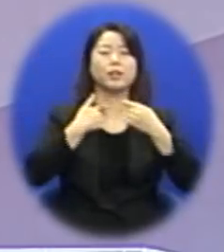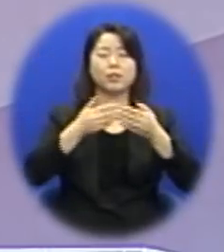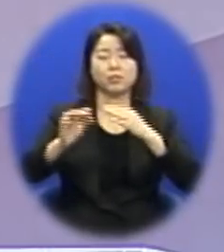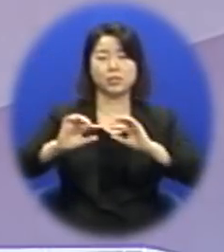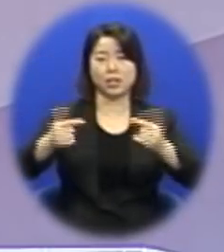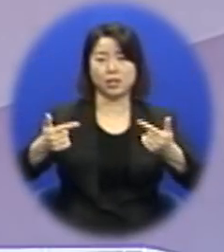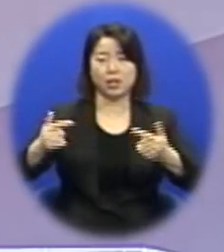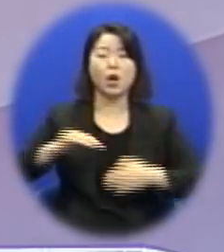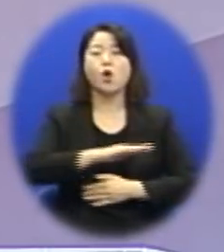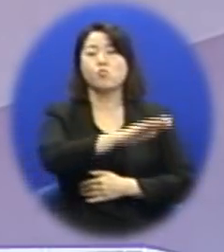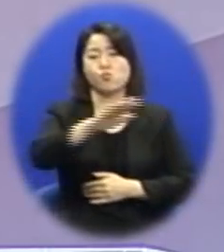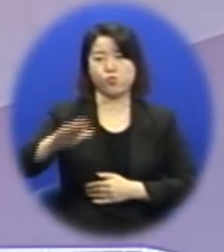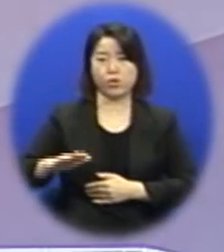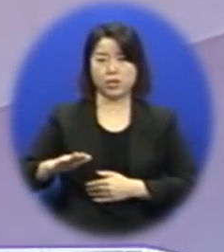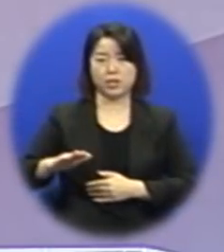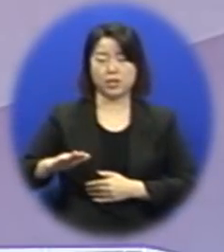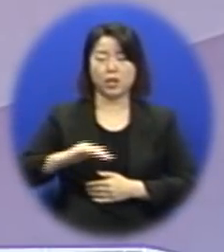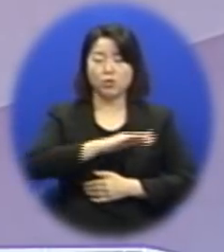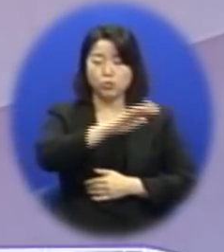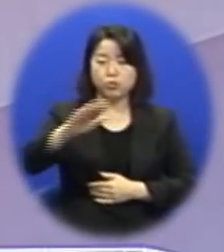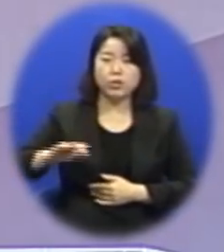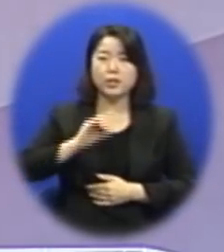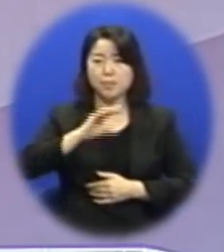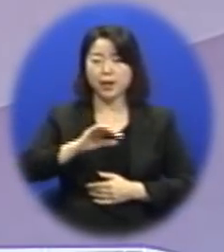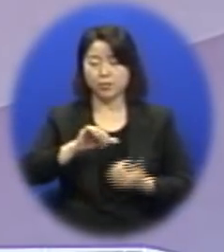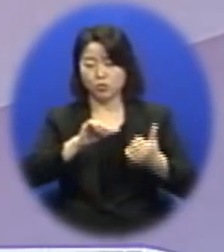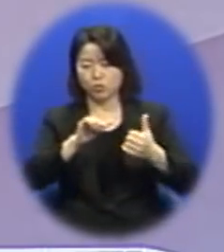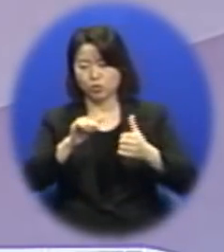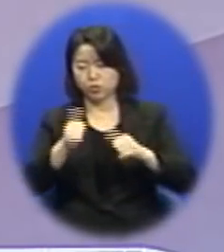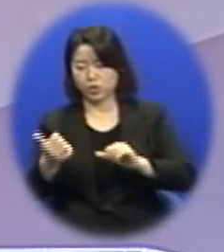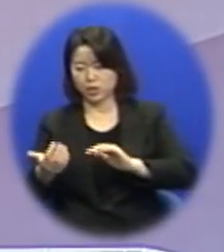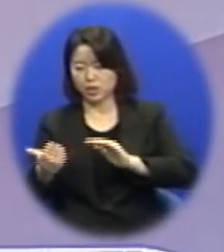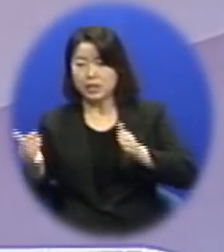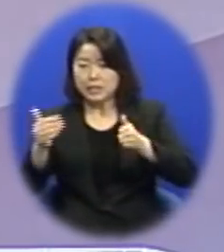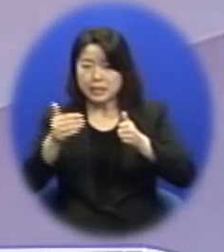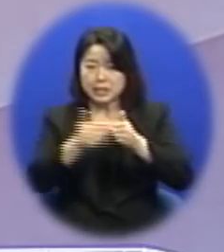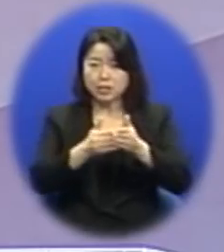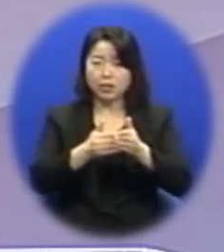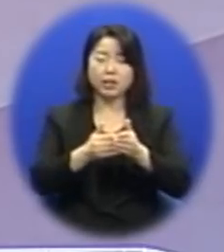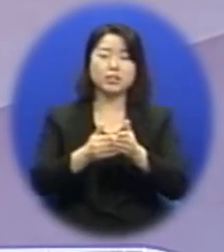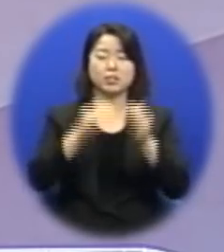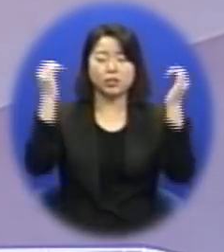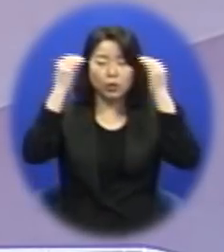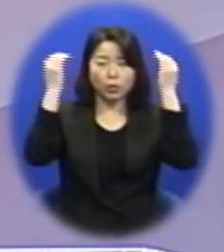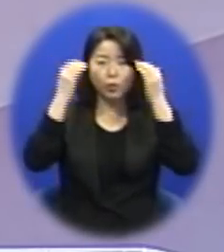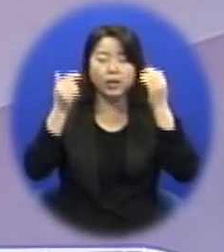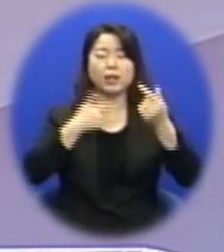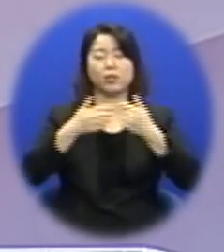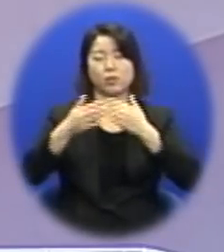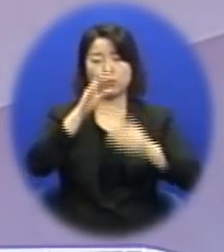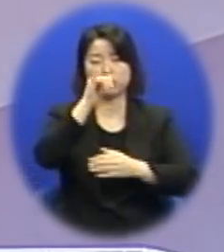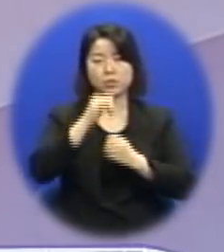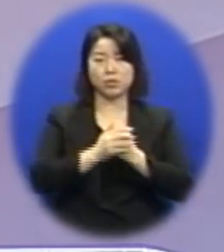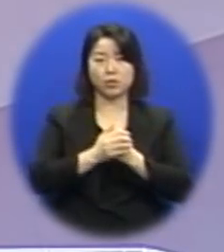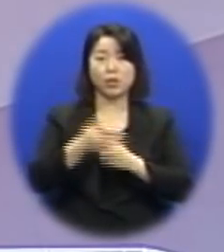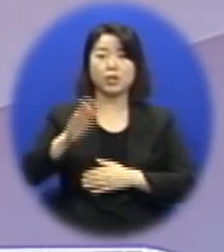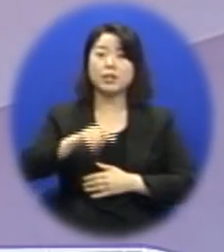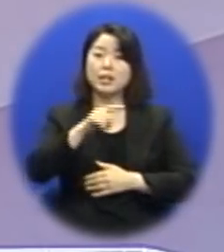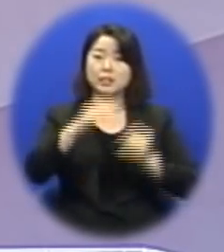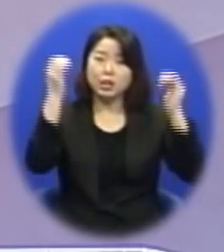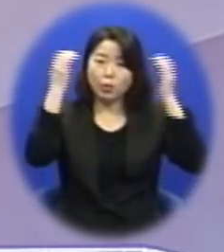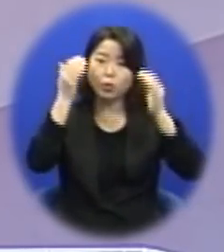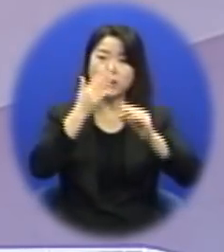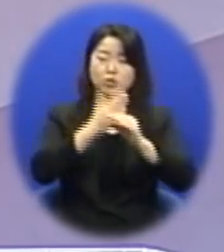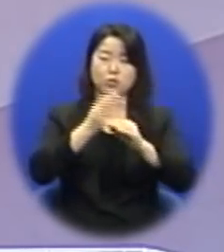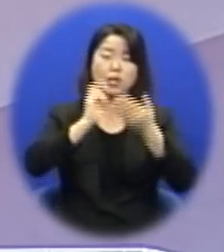우리만 죽기 직전까지 고난을 겪습니다 그런데 그 고난 중에 찬송할